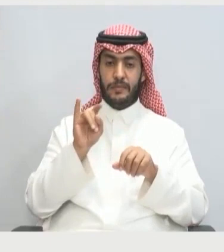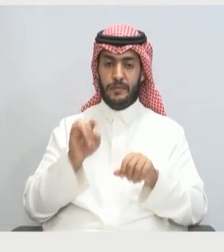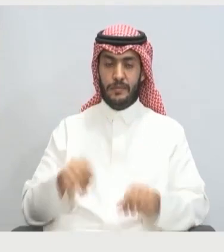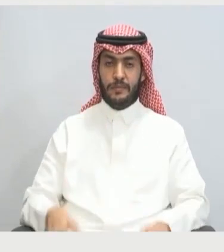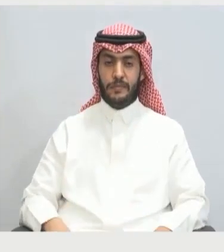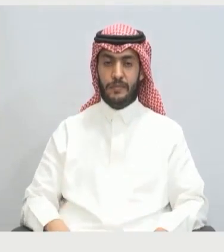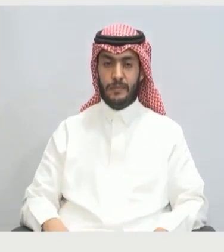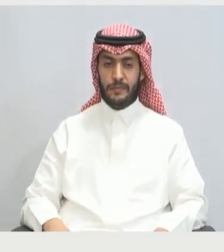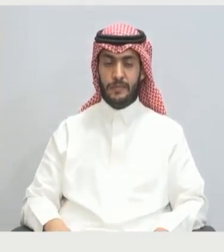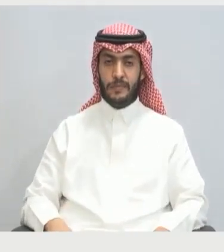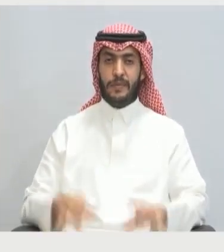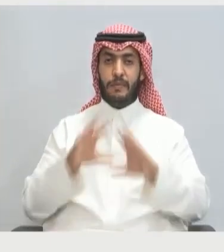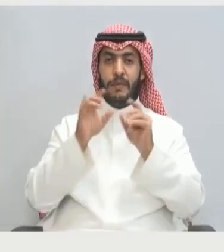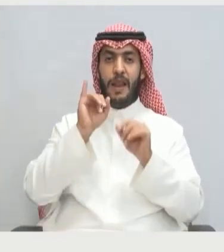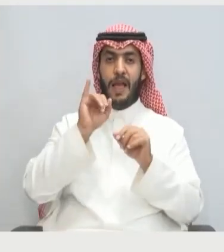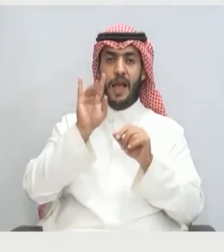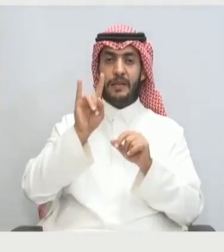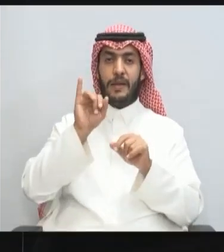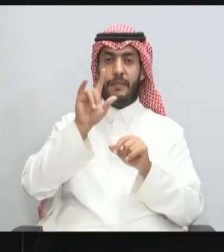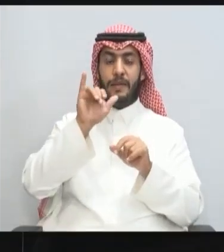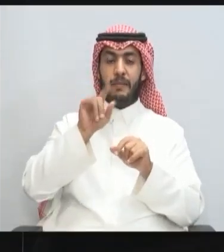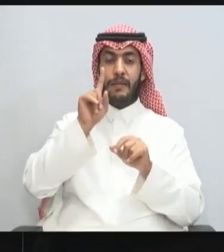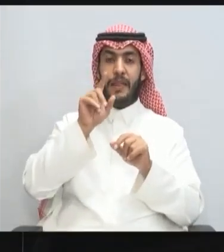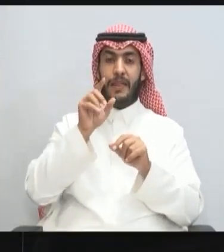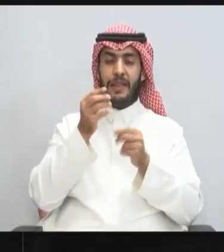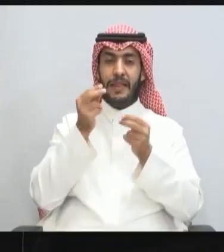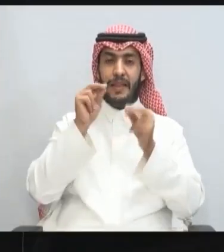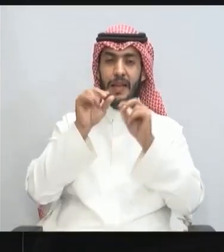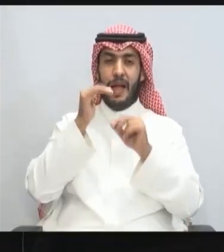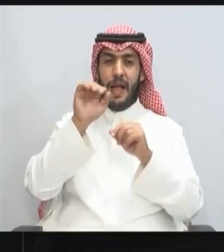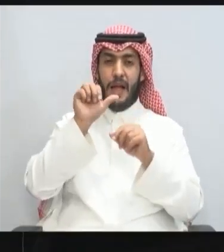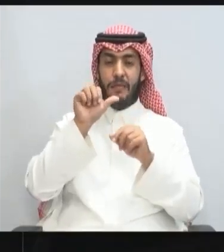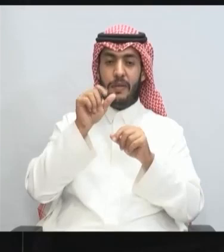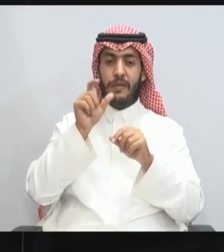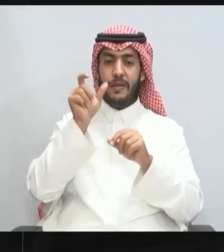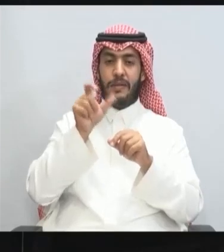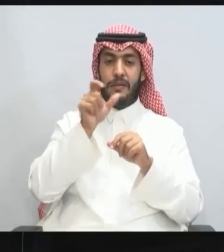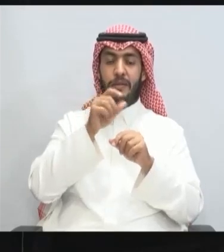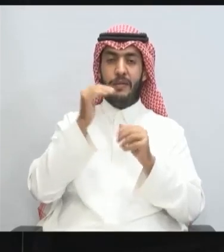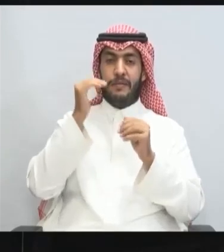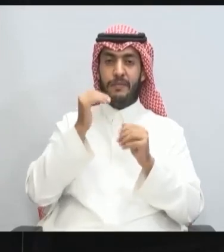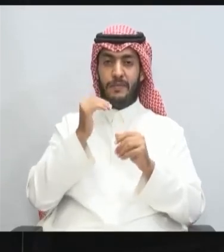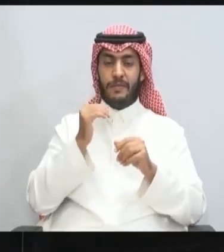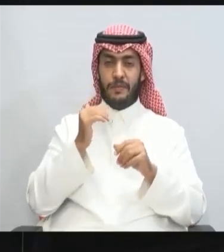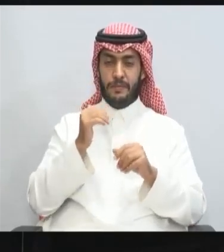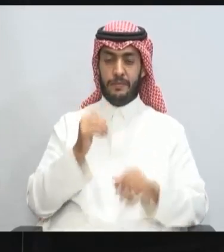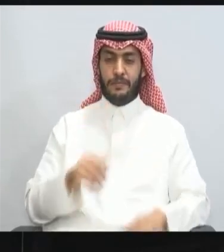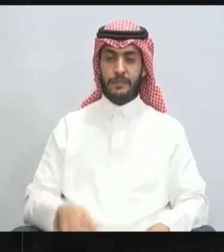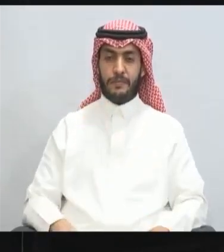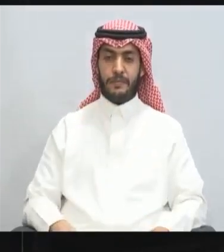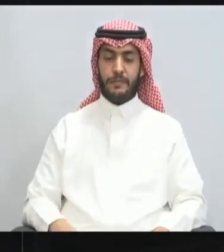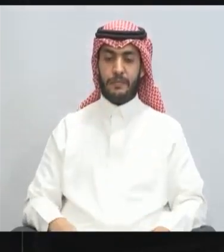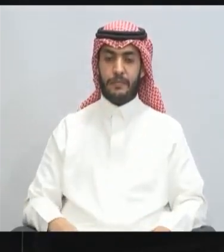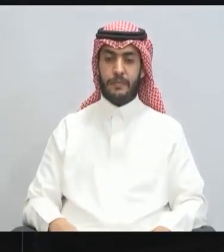10 كلها 10 ملي لكن تركيز الحمض في كل مره يقل في كل مره